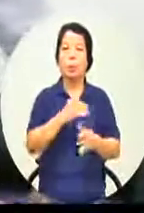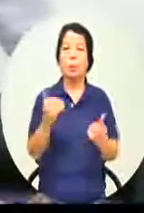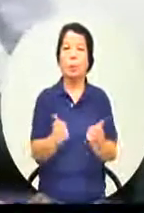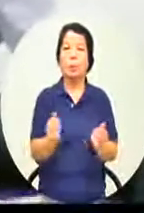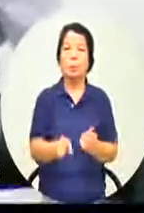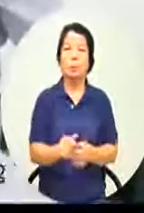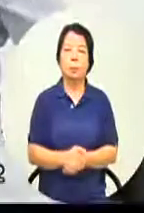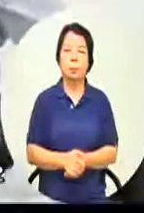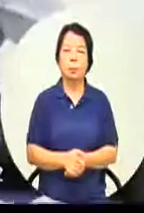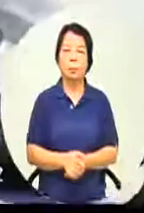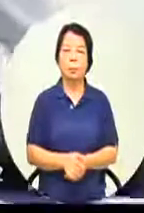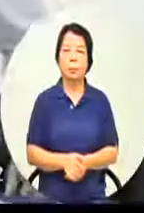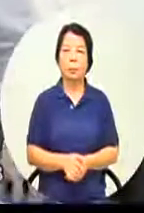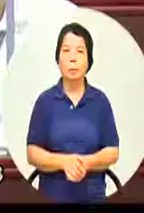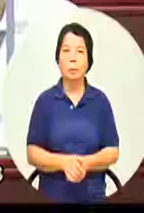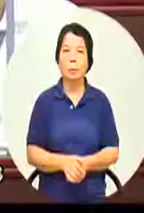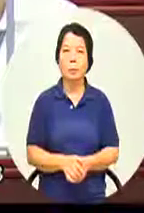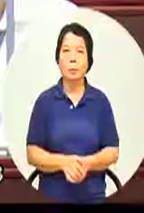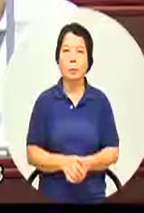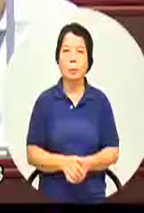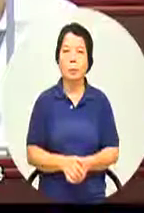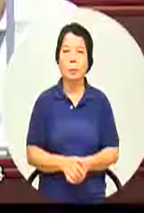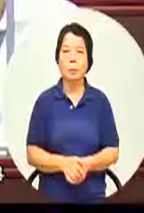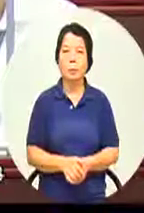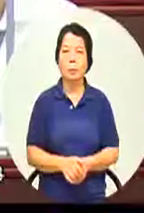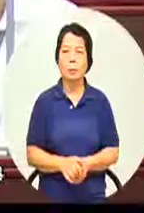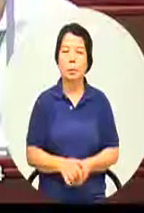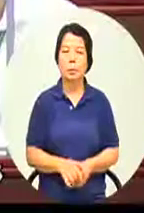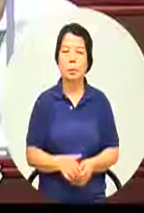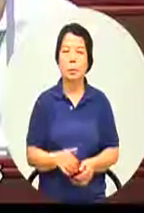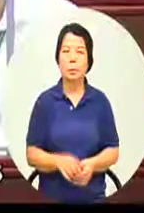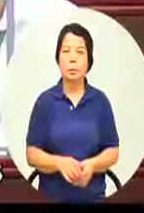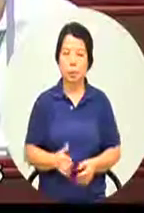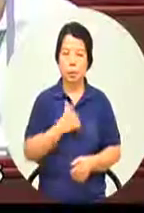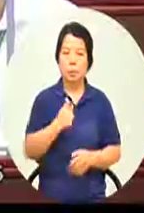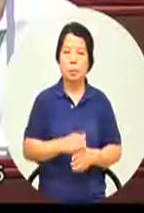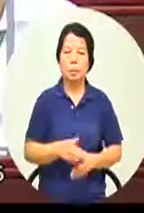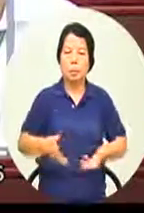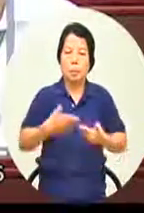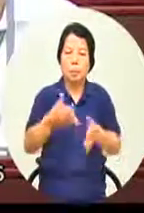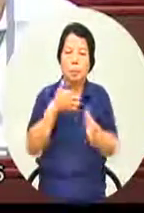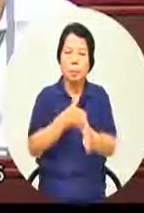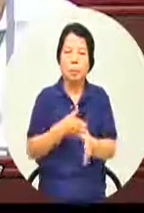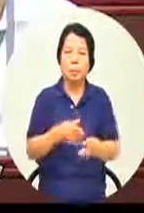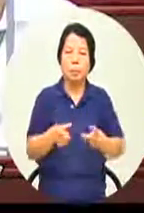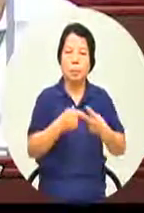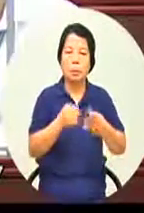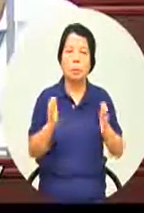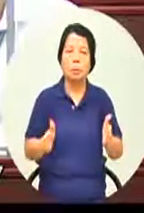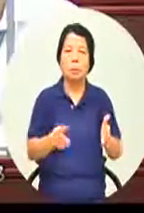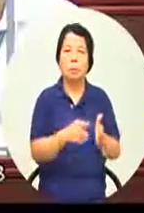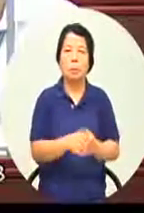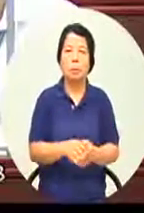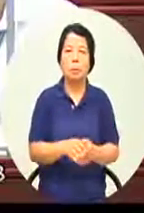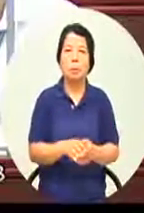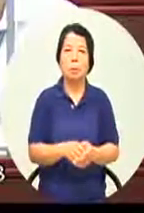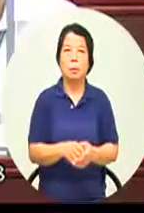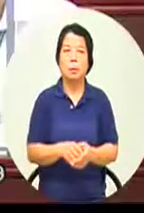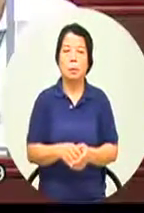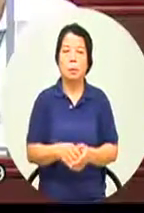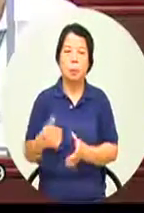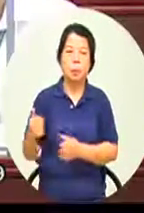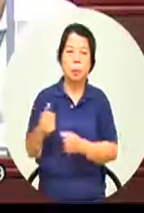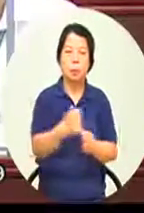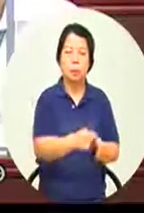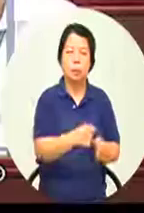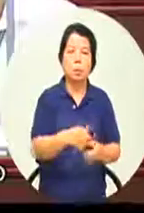好，谢谢赵局长，谢谢我们何议员哈。确实在轻轨二阶段沿线的施工